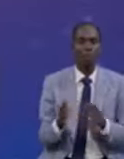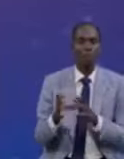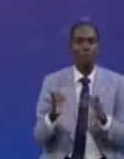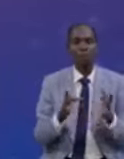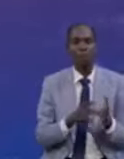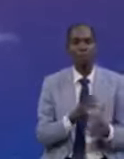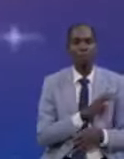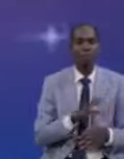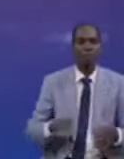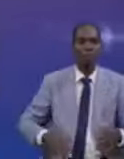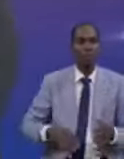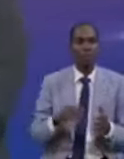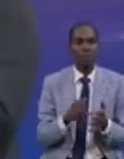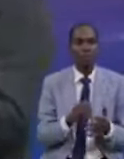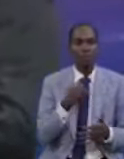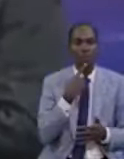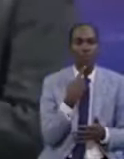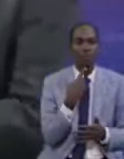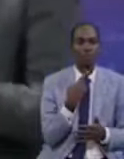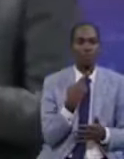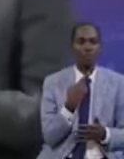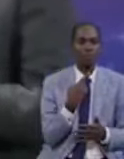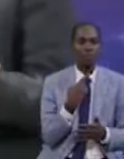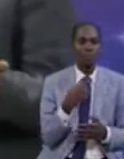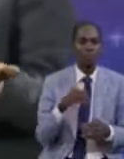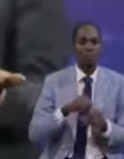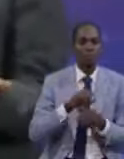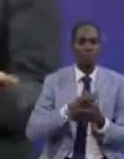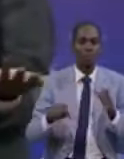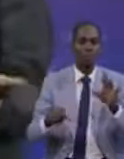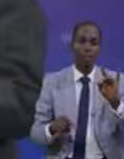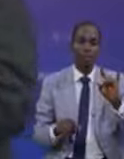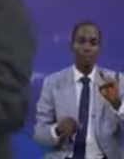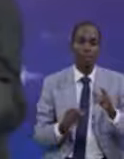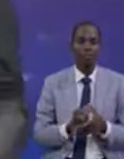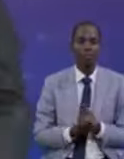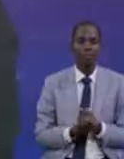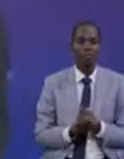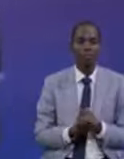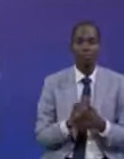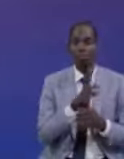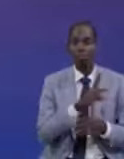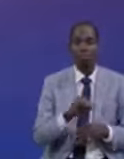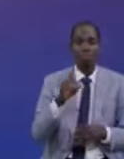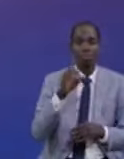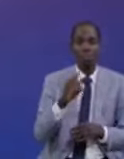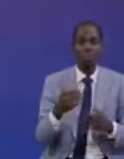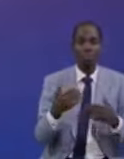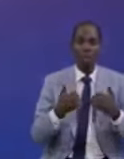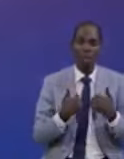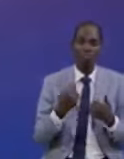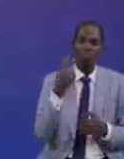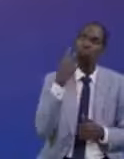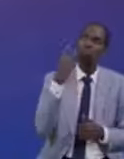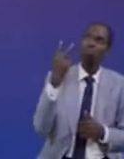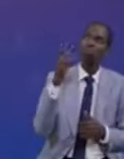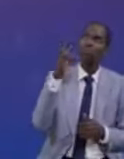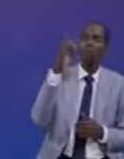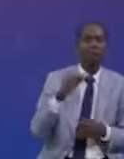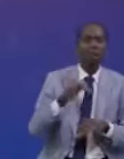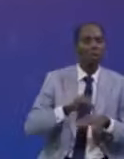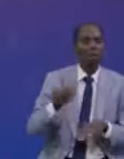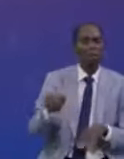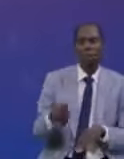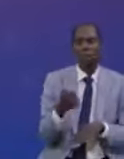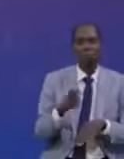n dit dans le verset 18 verset 18 dit personne n'a jamais vu Dieu à tout moment